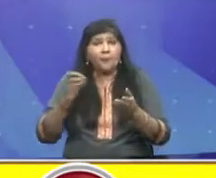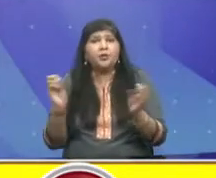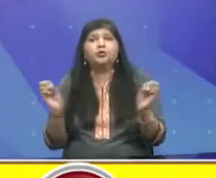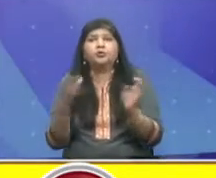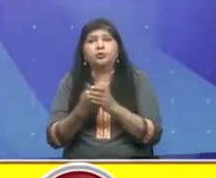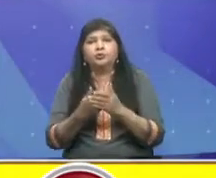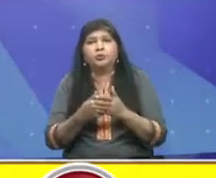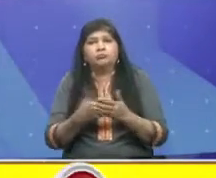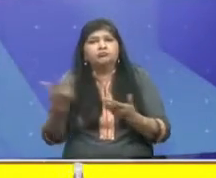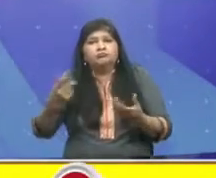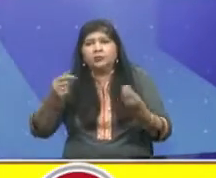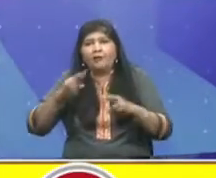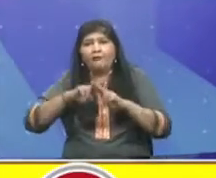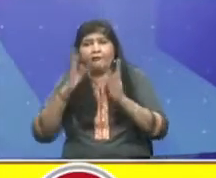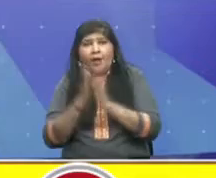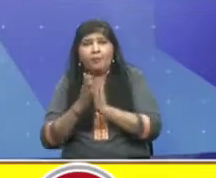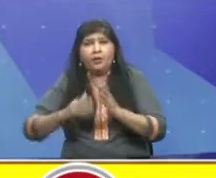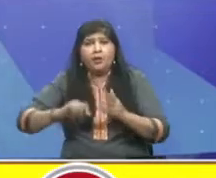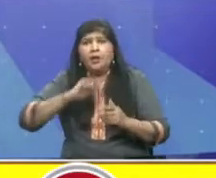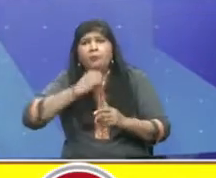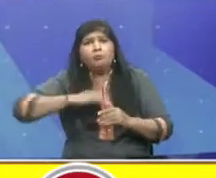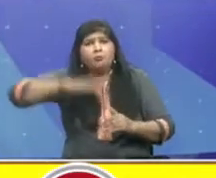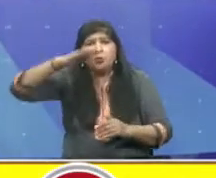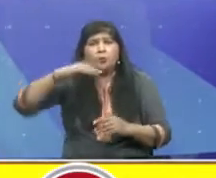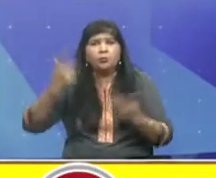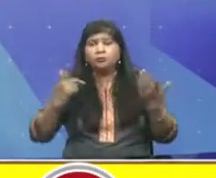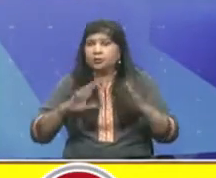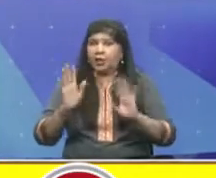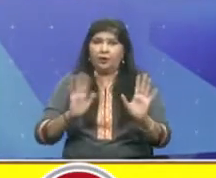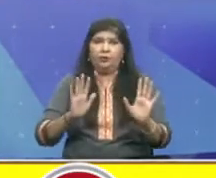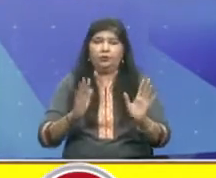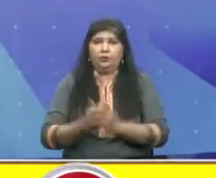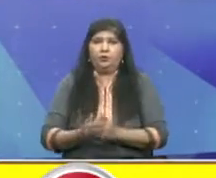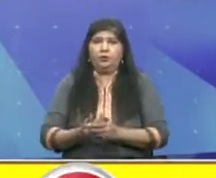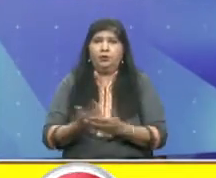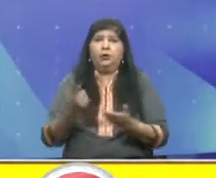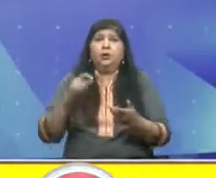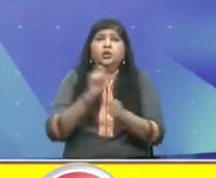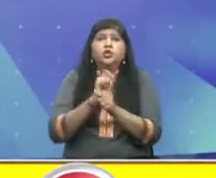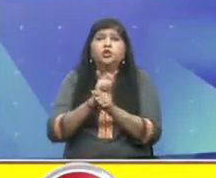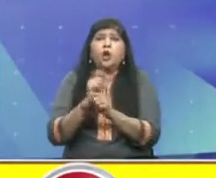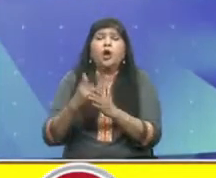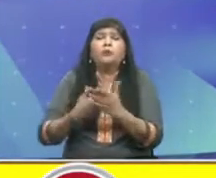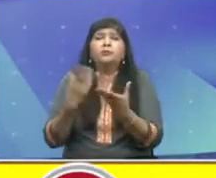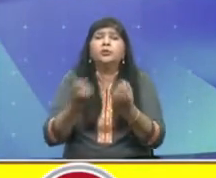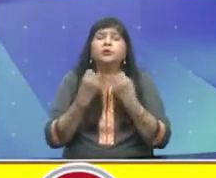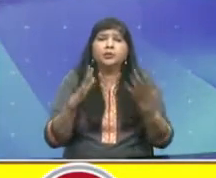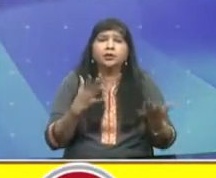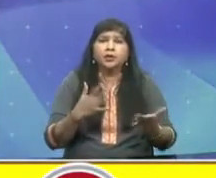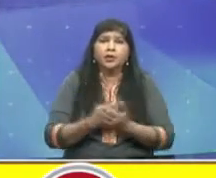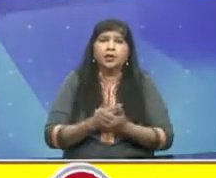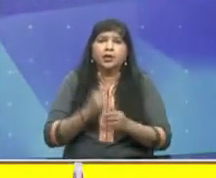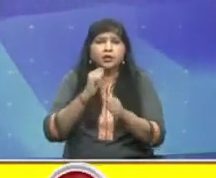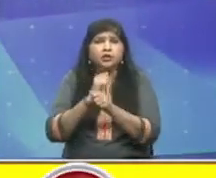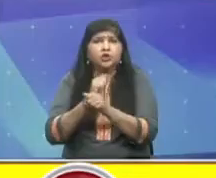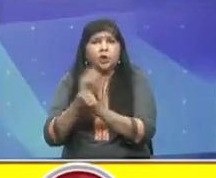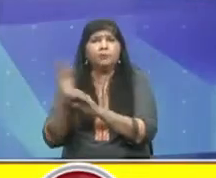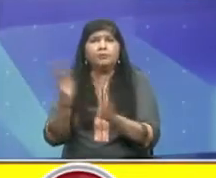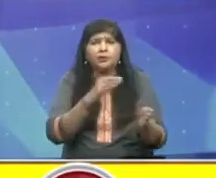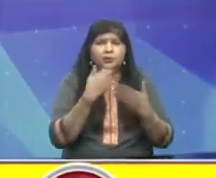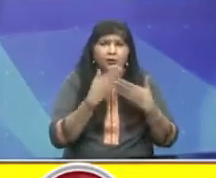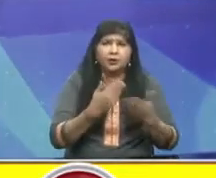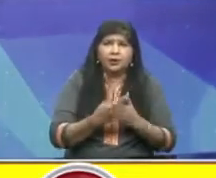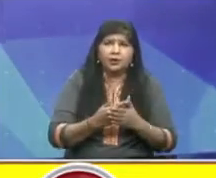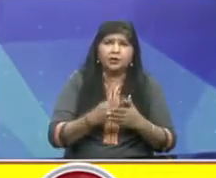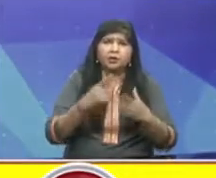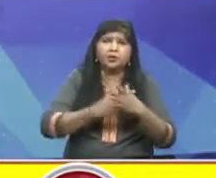है, तब परिवार के बड़े बुजुर्ग का जवाब होता था, तुम नौकरी क्यों नहीं करना चाहते? नौकरी करो ना भाई।